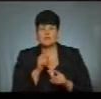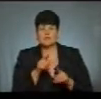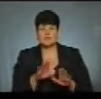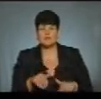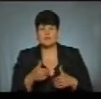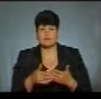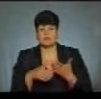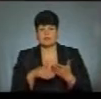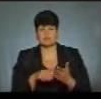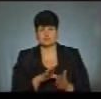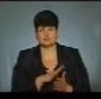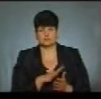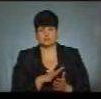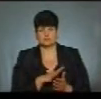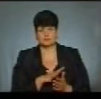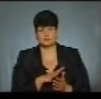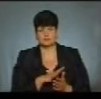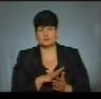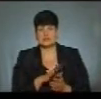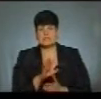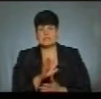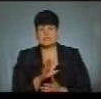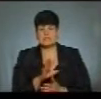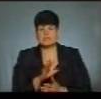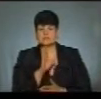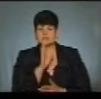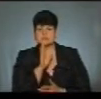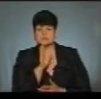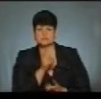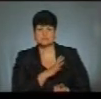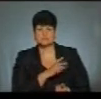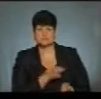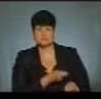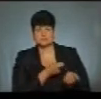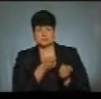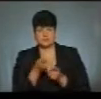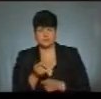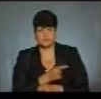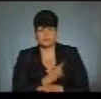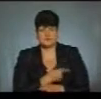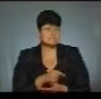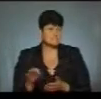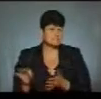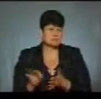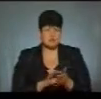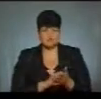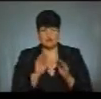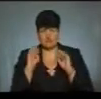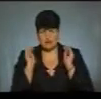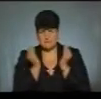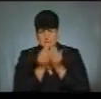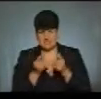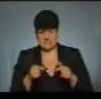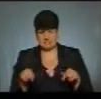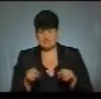надавали допомогу. Пацієнтка була доставлена, госпіталізована зразу ж в реанімаційне